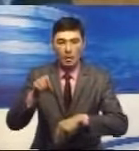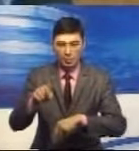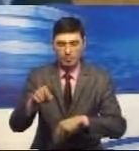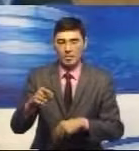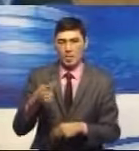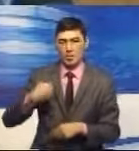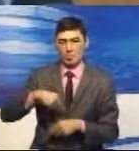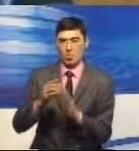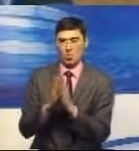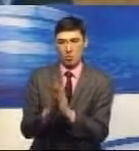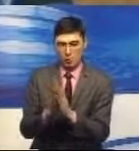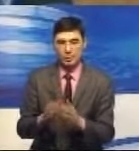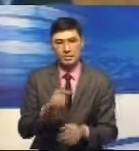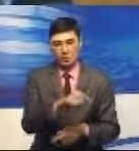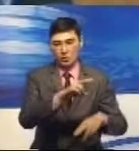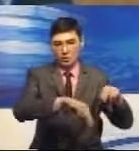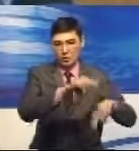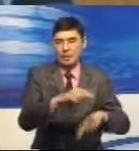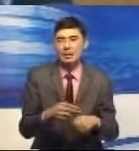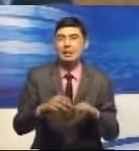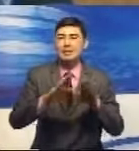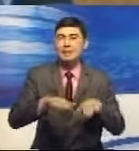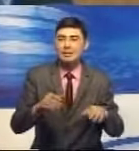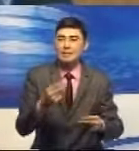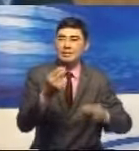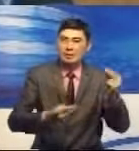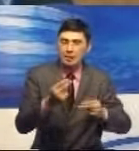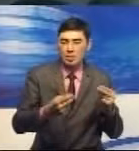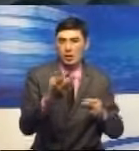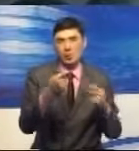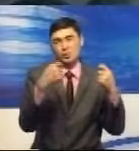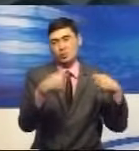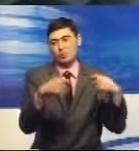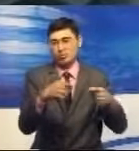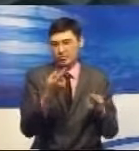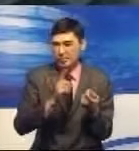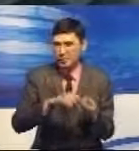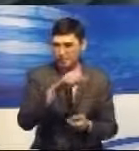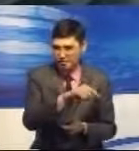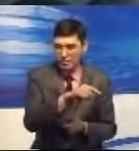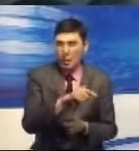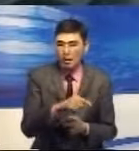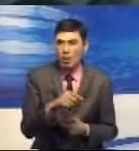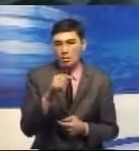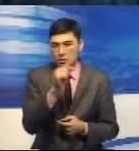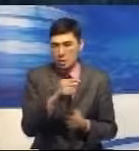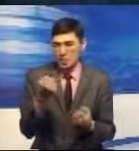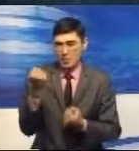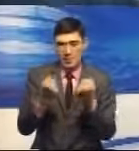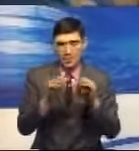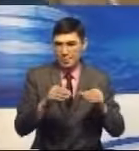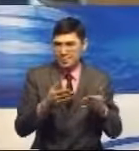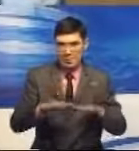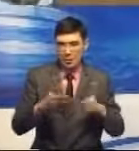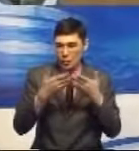айтқан кешенді салуы тиіс. Ол балалардың ойын бөлмесі мен сауда саттық бағытта болуы керек. Көлік қоятын жер қарастырылмағандықтан жер